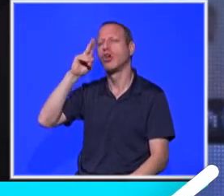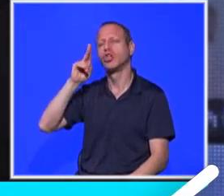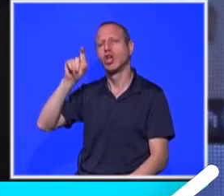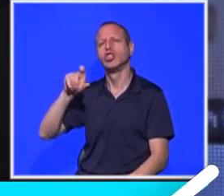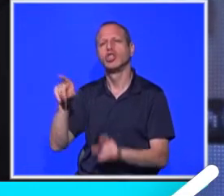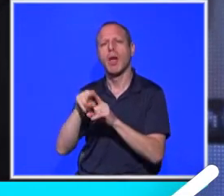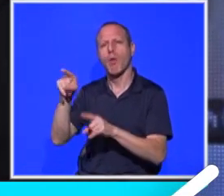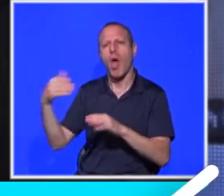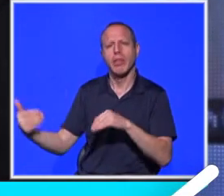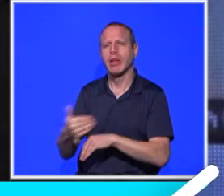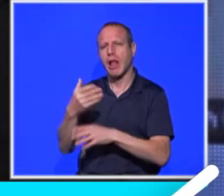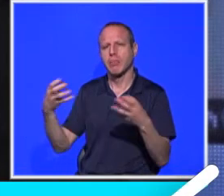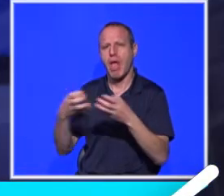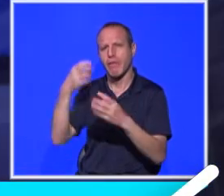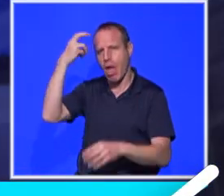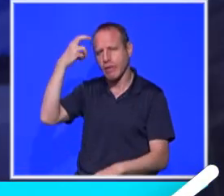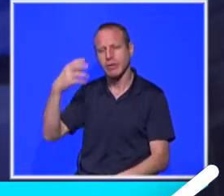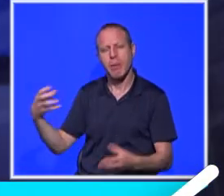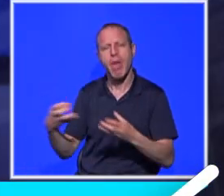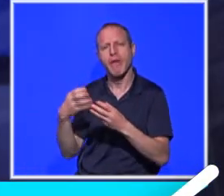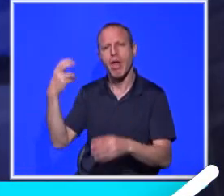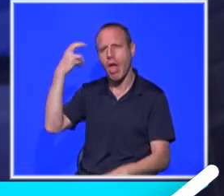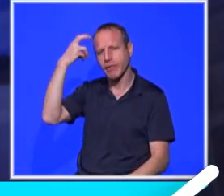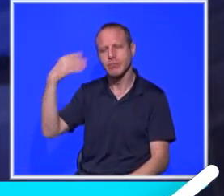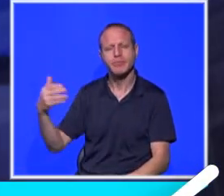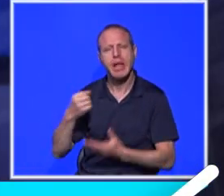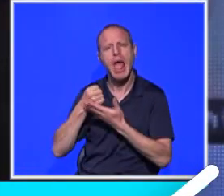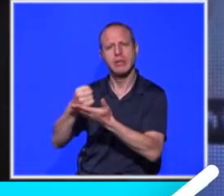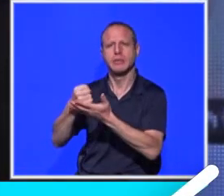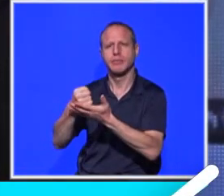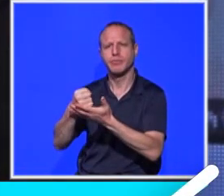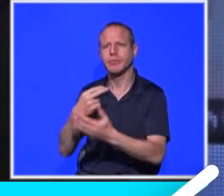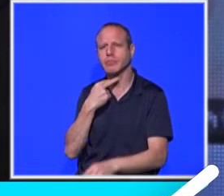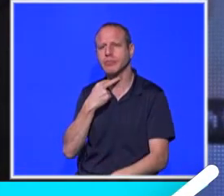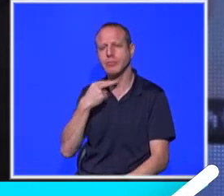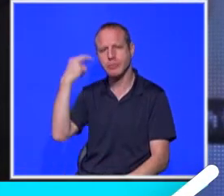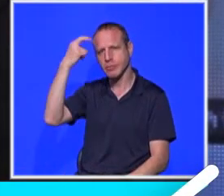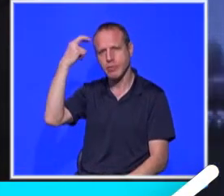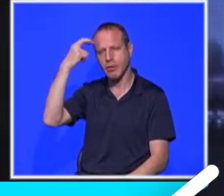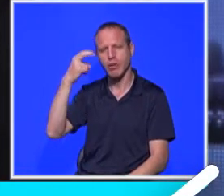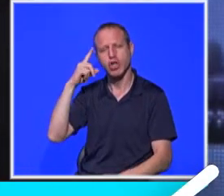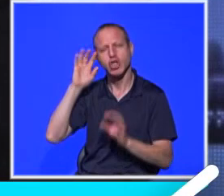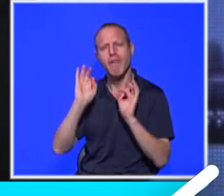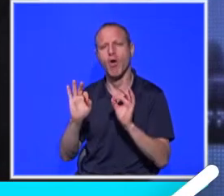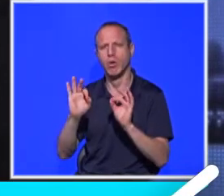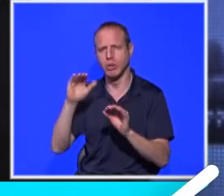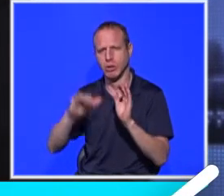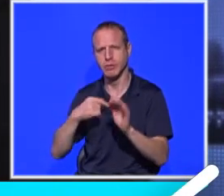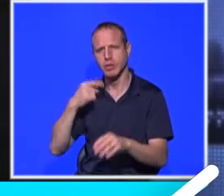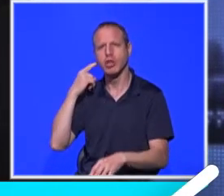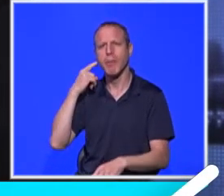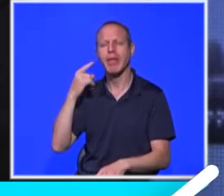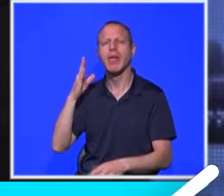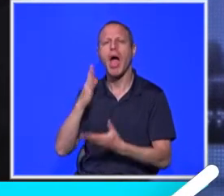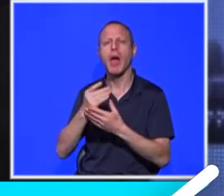כמוך נכנס בחברה הערבית, מהחברה הערבית, לייצג את הקול הערבי השפוי, שלפחות אני שומעת אותו כבר הרבה